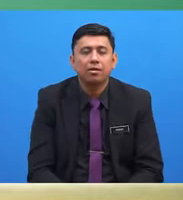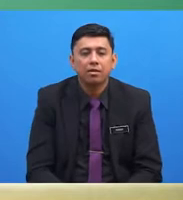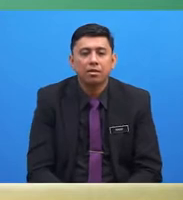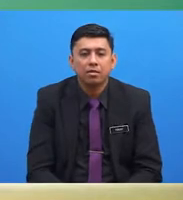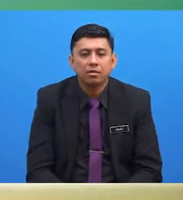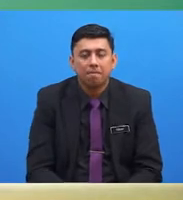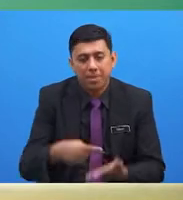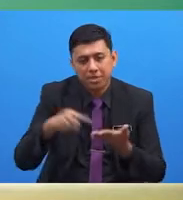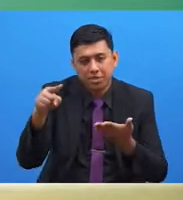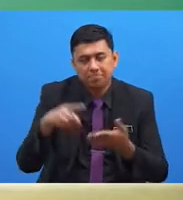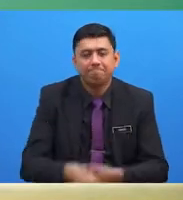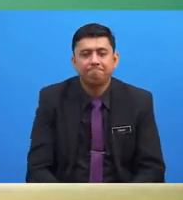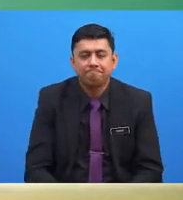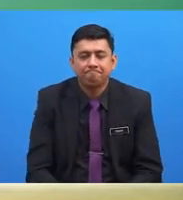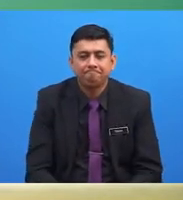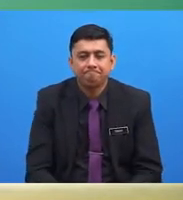bahagian belanja.